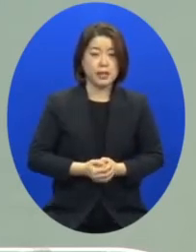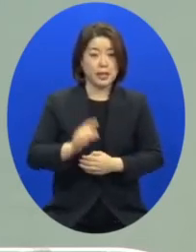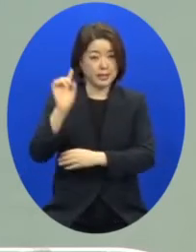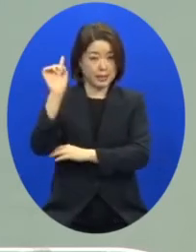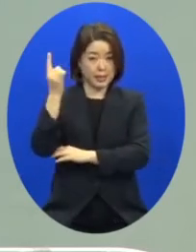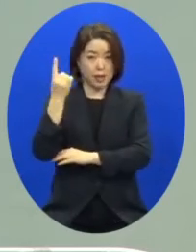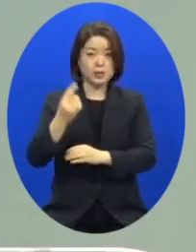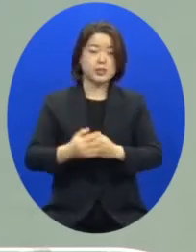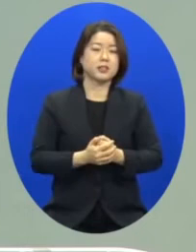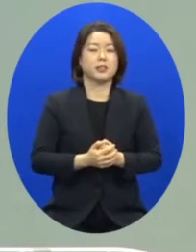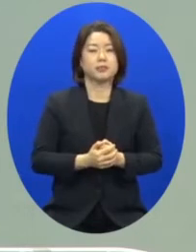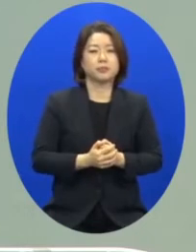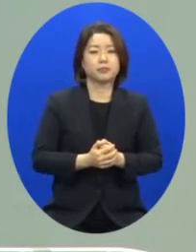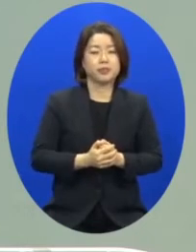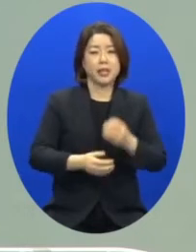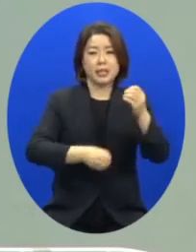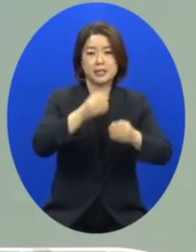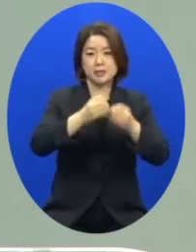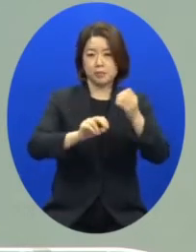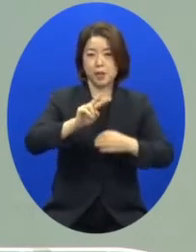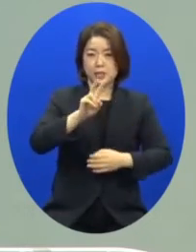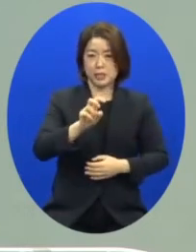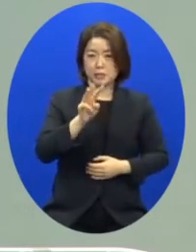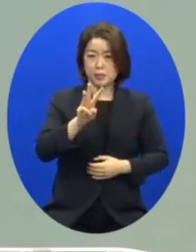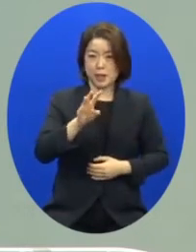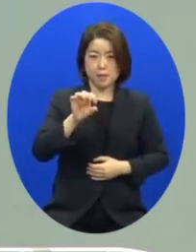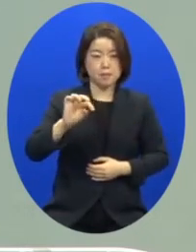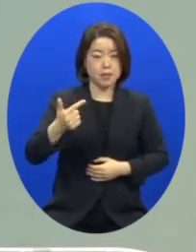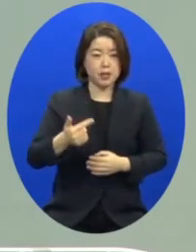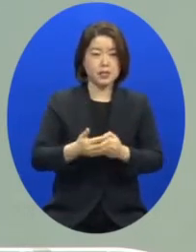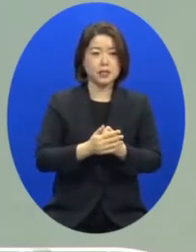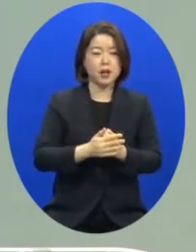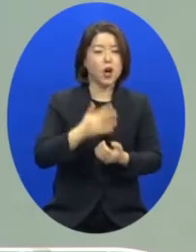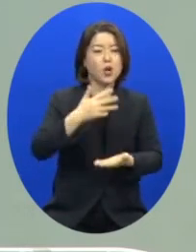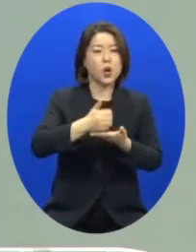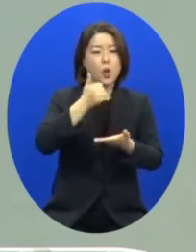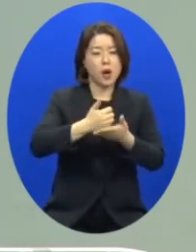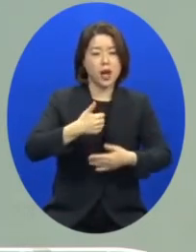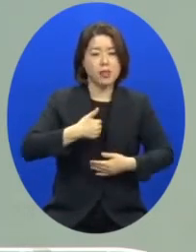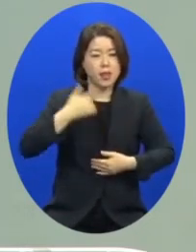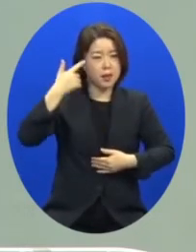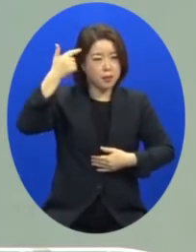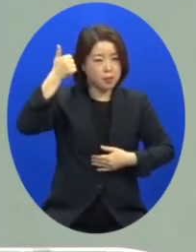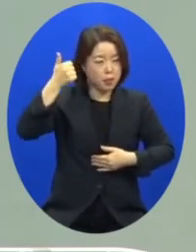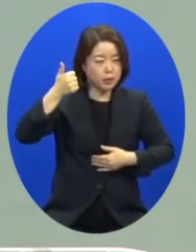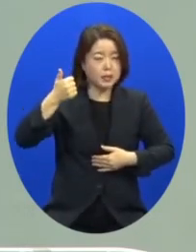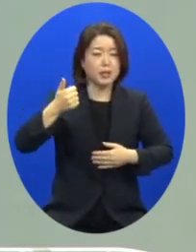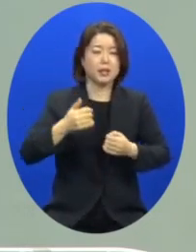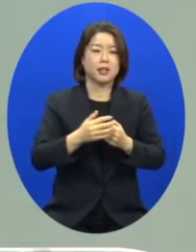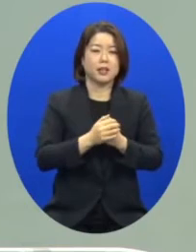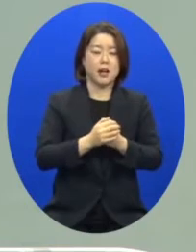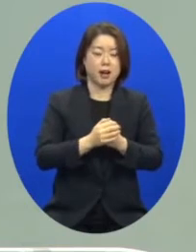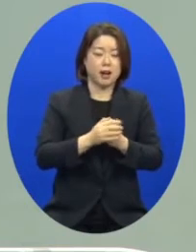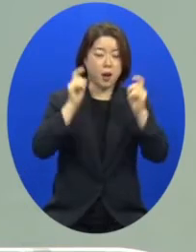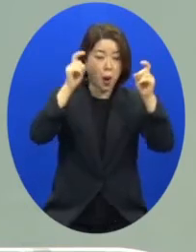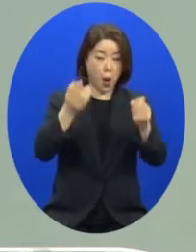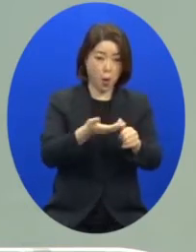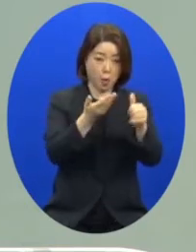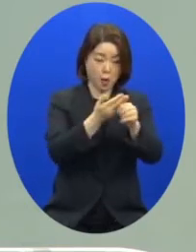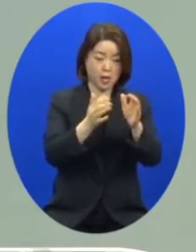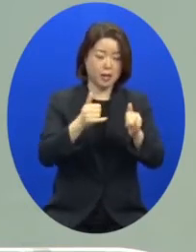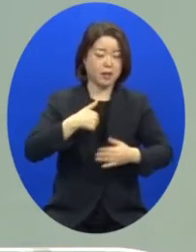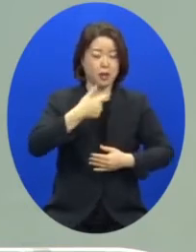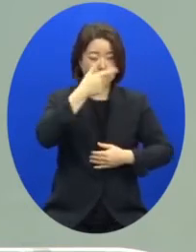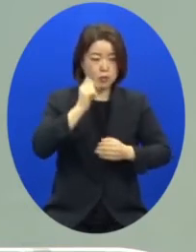다윗이 시편 23편 에서 여호와는 나의 목자시니 내게 부족함이 없으리로다 4